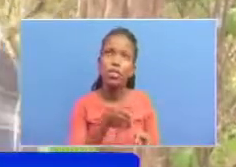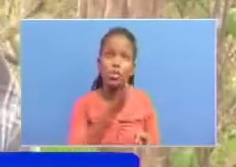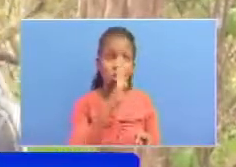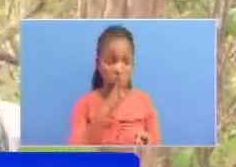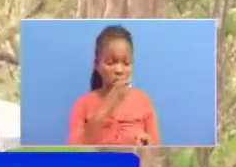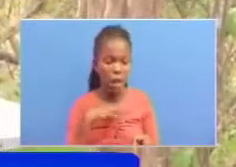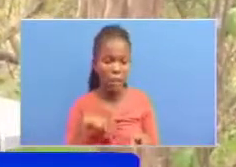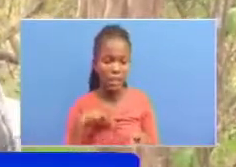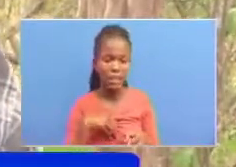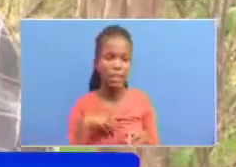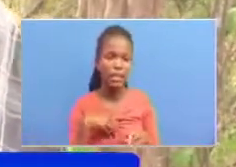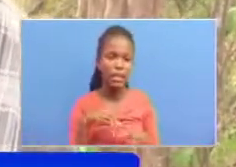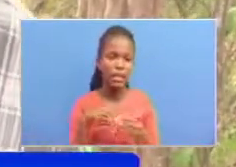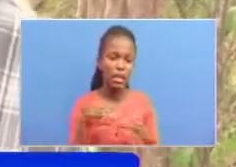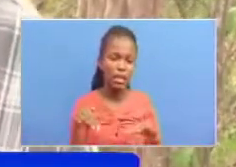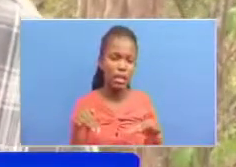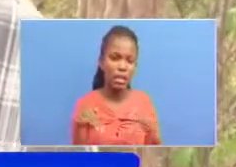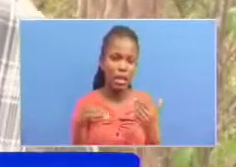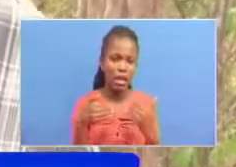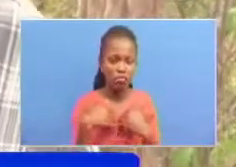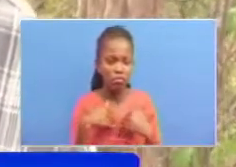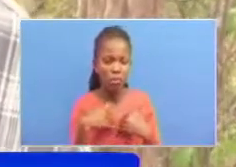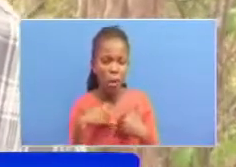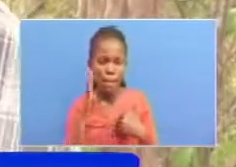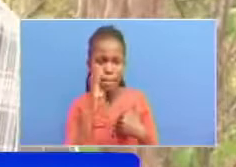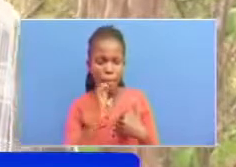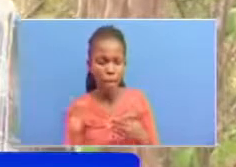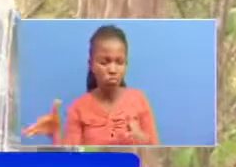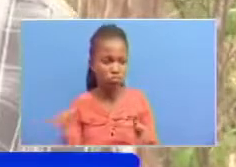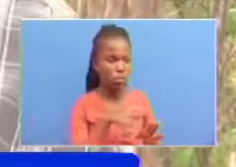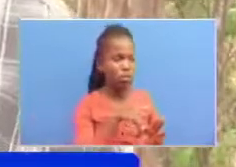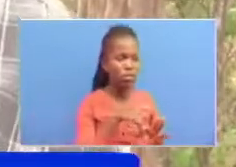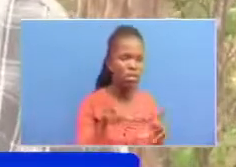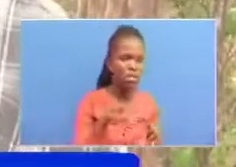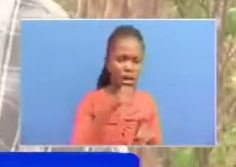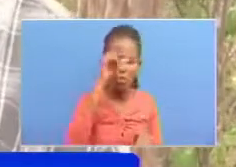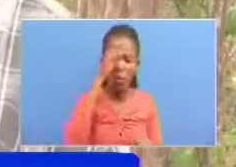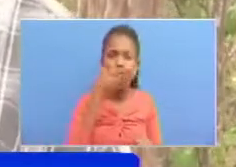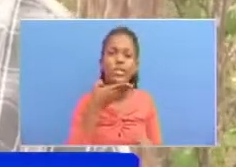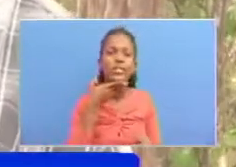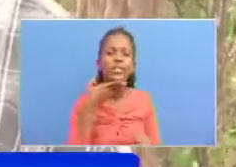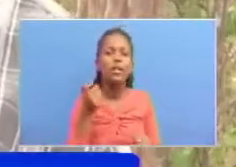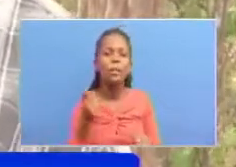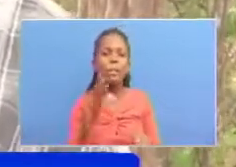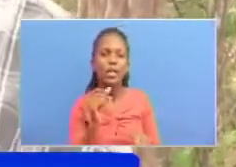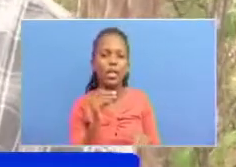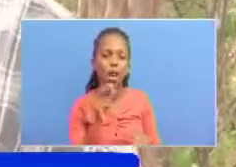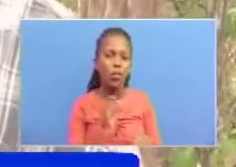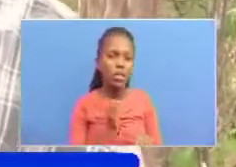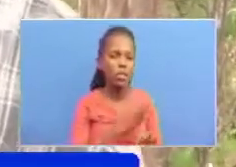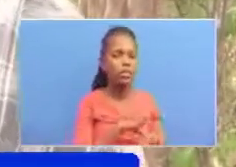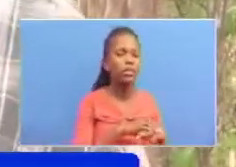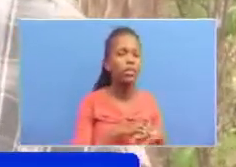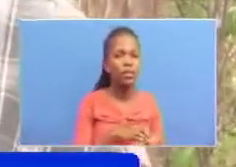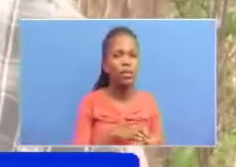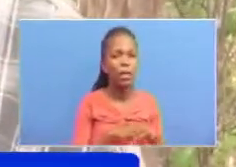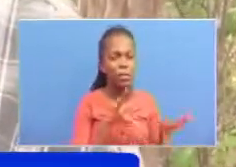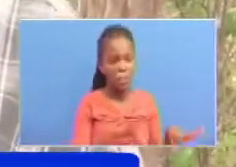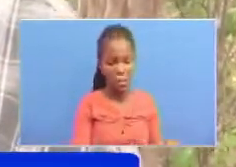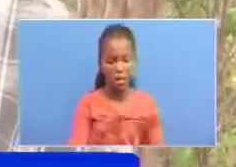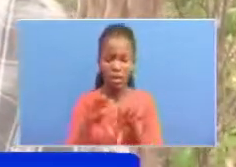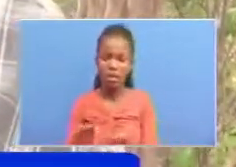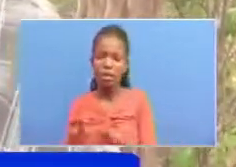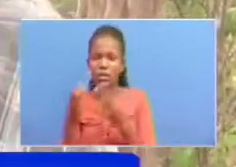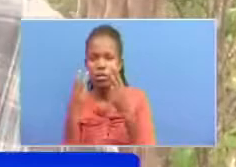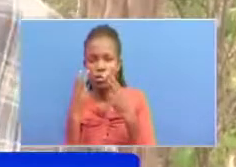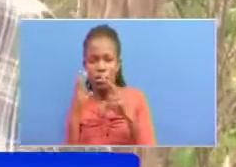ikalika miatuni. Na shirikali yu izenda kuko keza pau. Nidhi mailite kumandia isoko na hindi